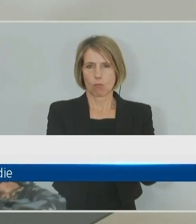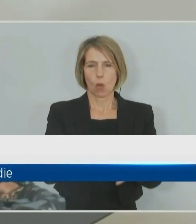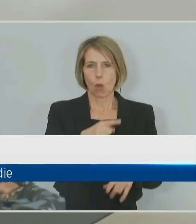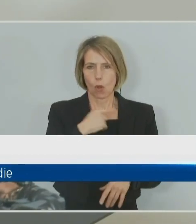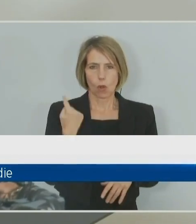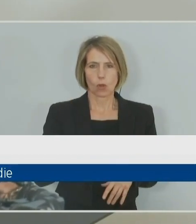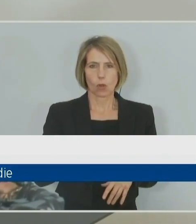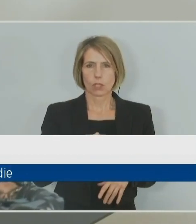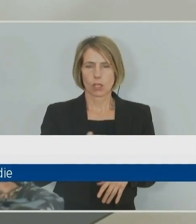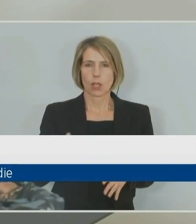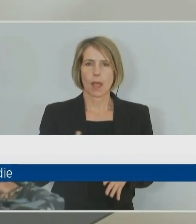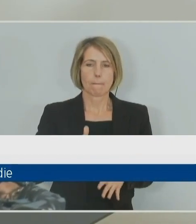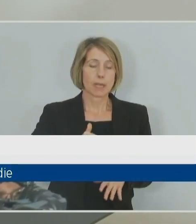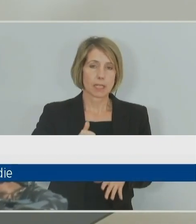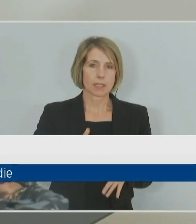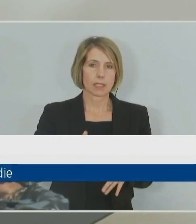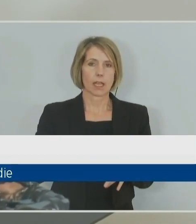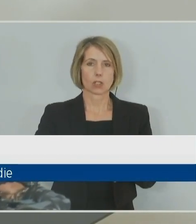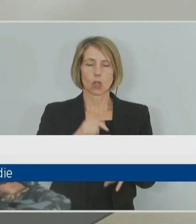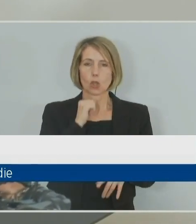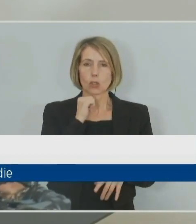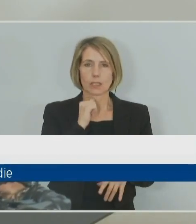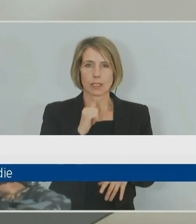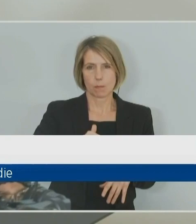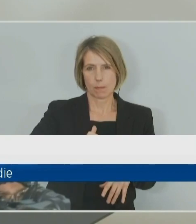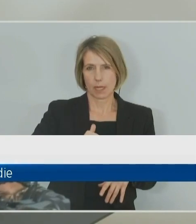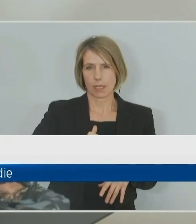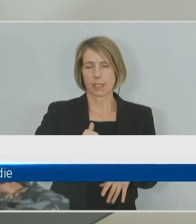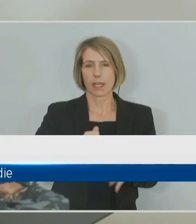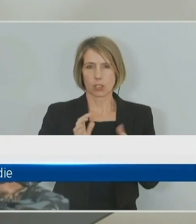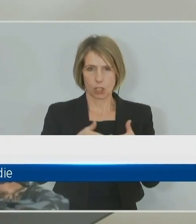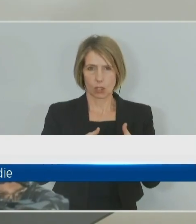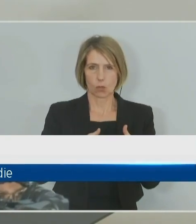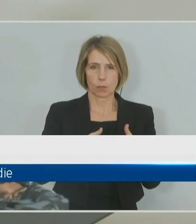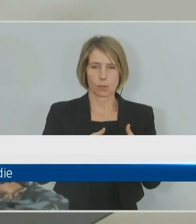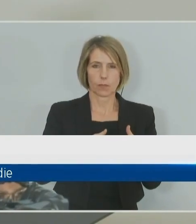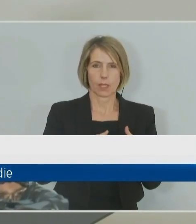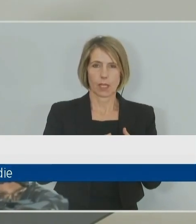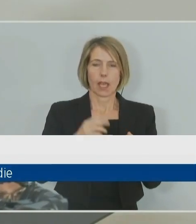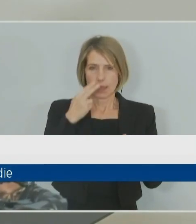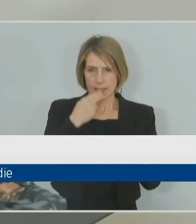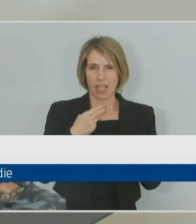inspektuar masivizimin e trupave ushtarake dhe aeroplanëve